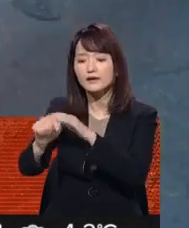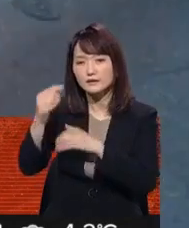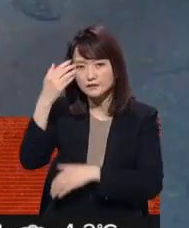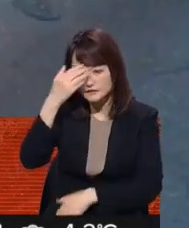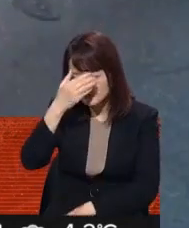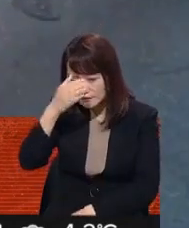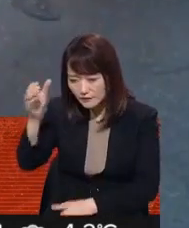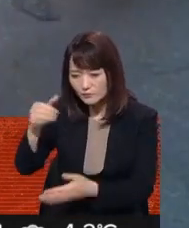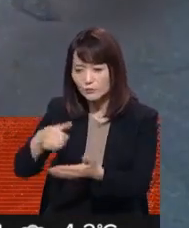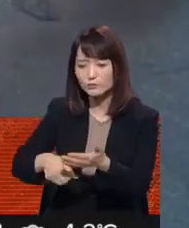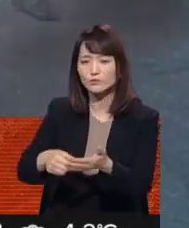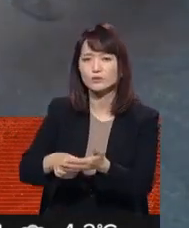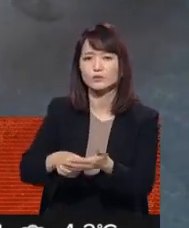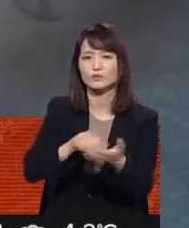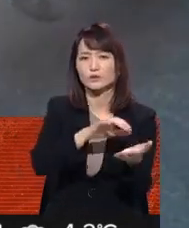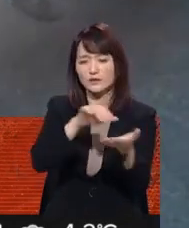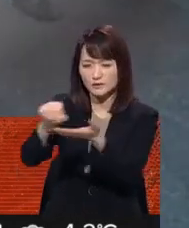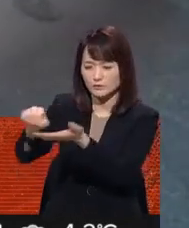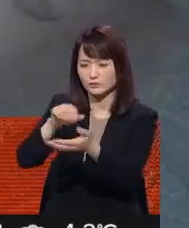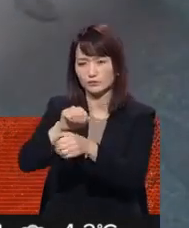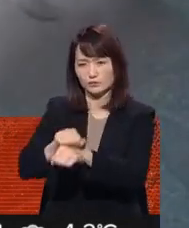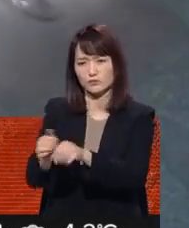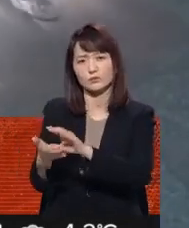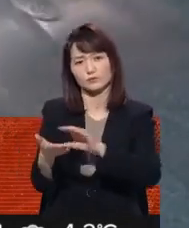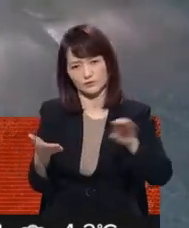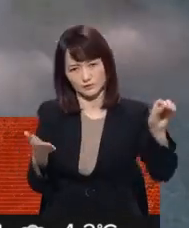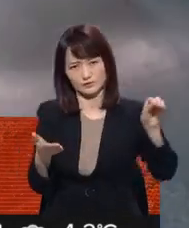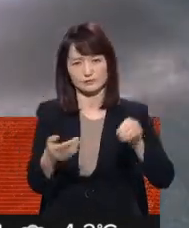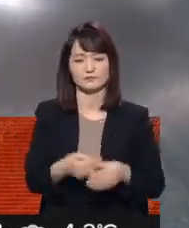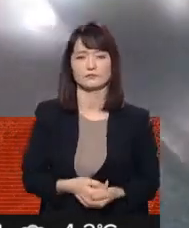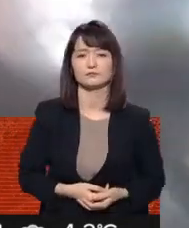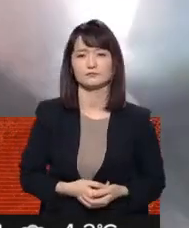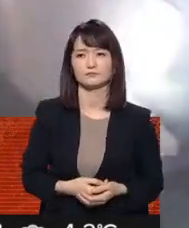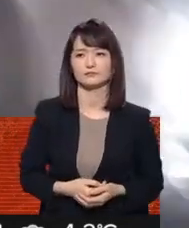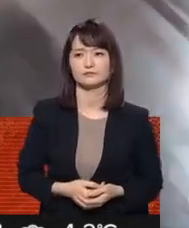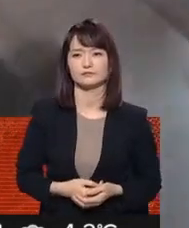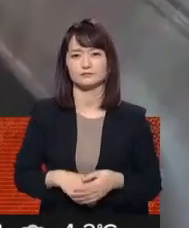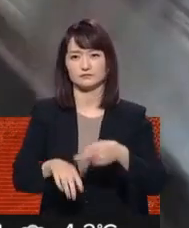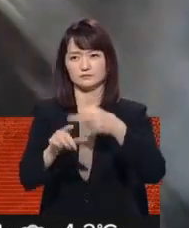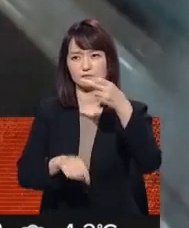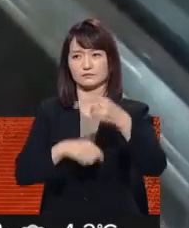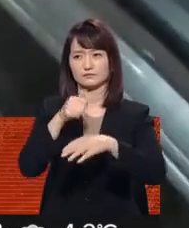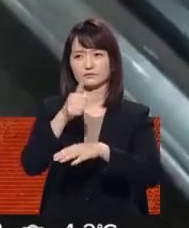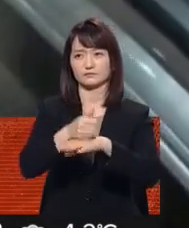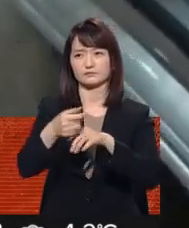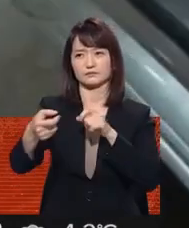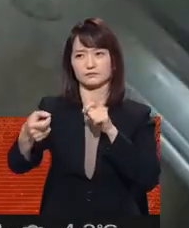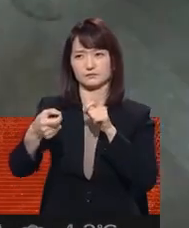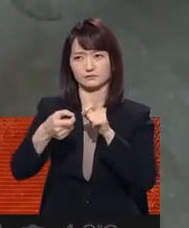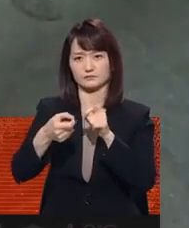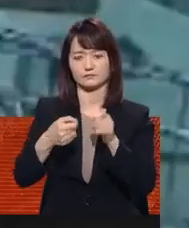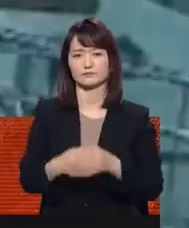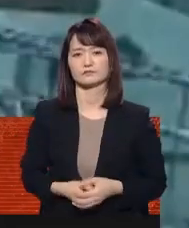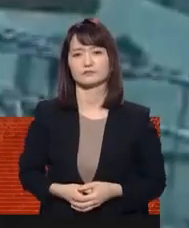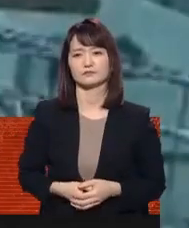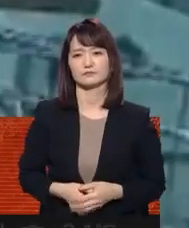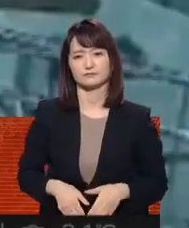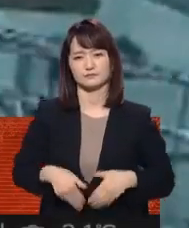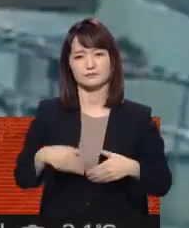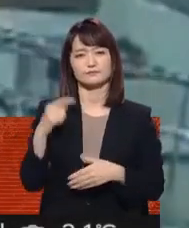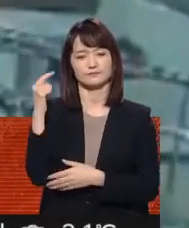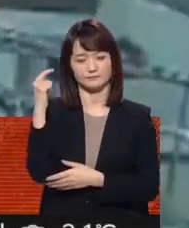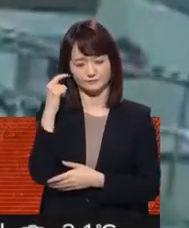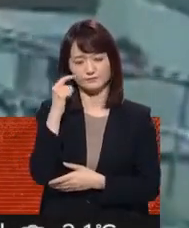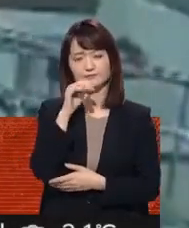기부 물품을 놓고 가시는 겁니다 세상에 교수님네 지금 연말이 이제 다가오니까 이런 훈훈한 소식이